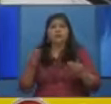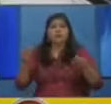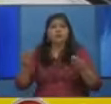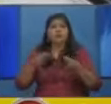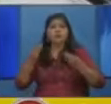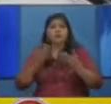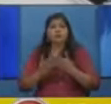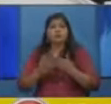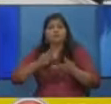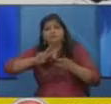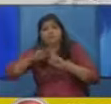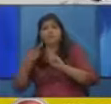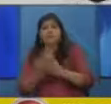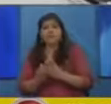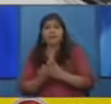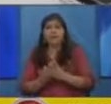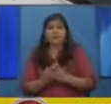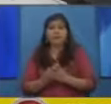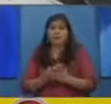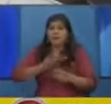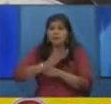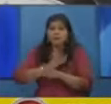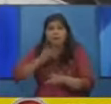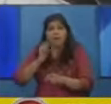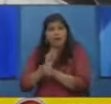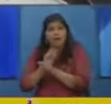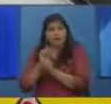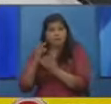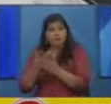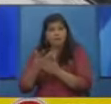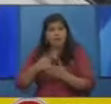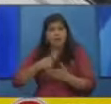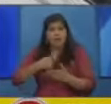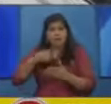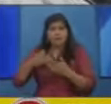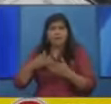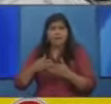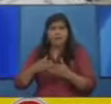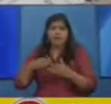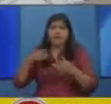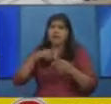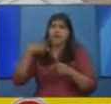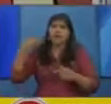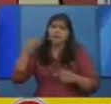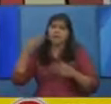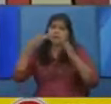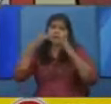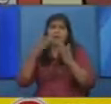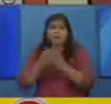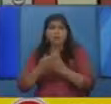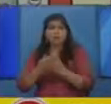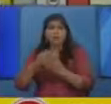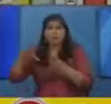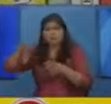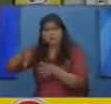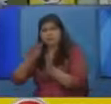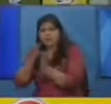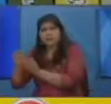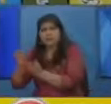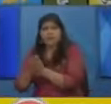अनोखा और प्रेरणादायी काम किया है। अपने सैलून के एक हिस्से को ही पुस्तकालय बना दिया